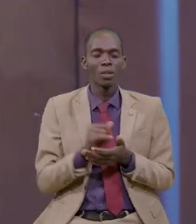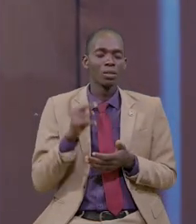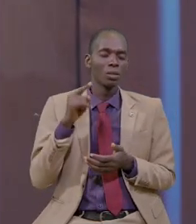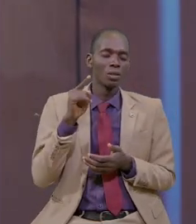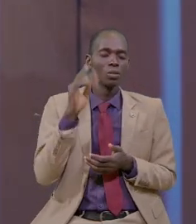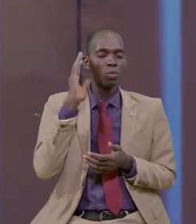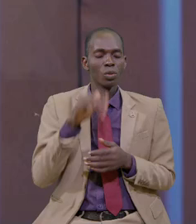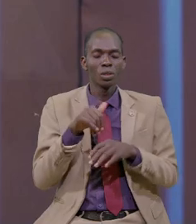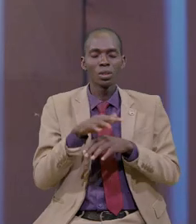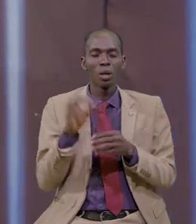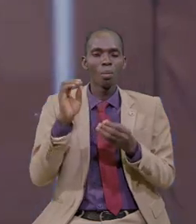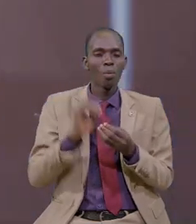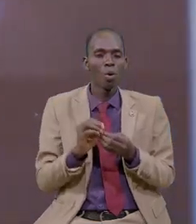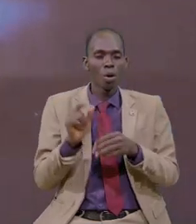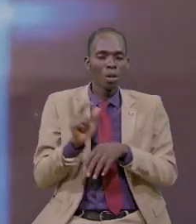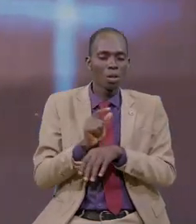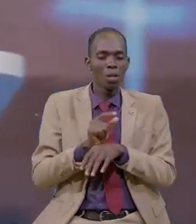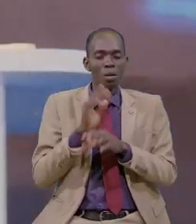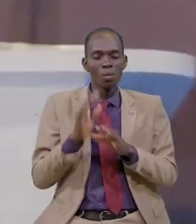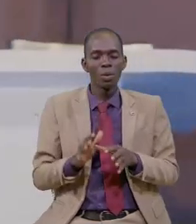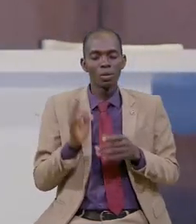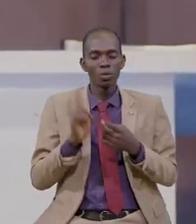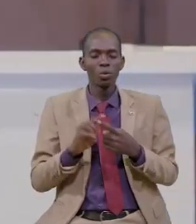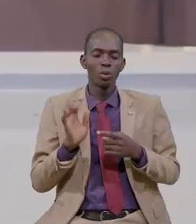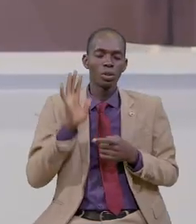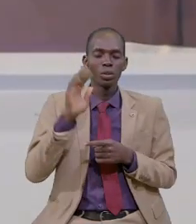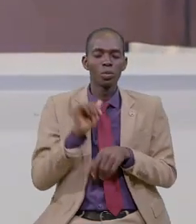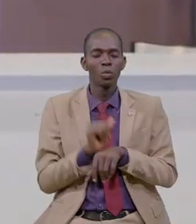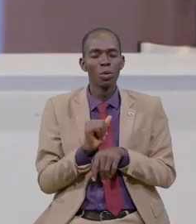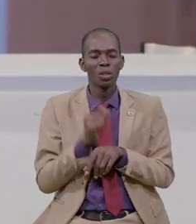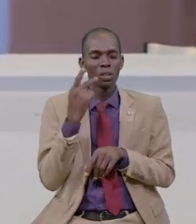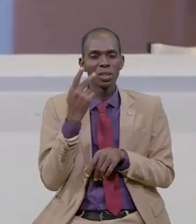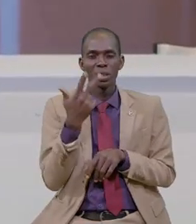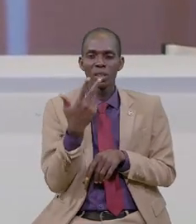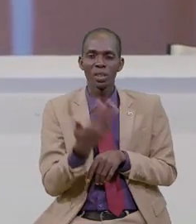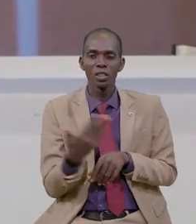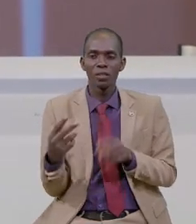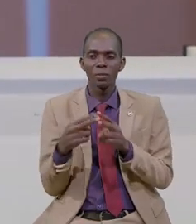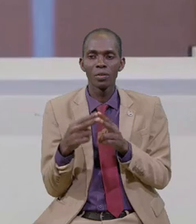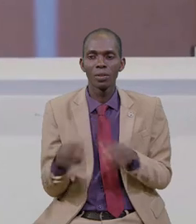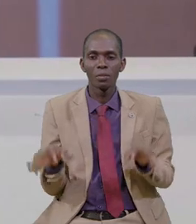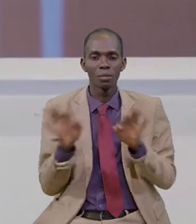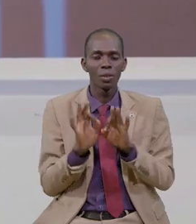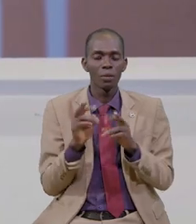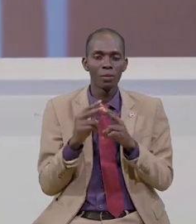ouvriers dans sa moisson. Il y a trois éléments à